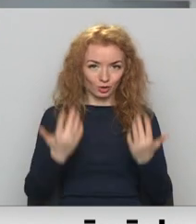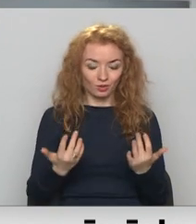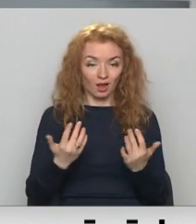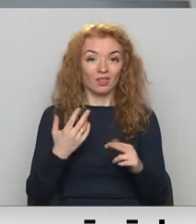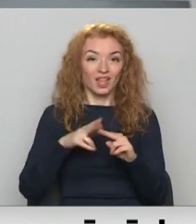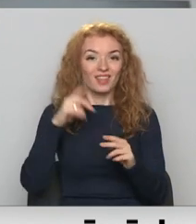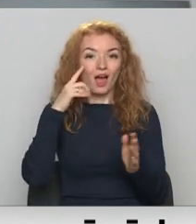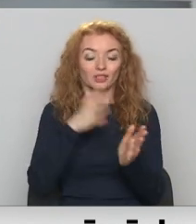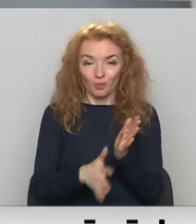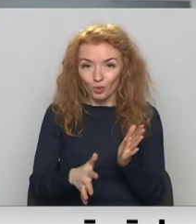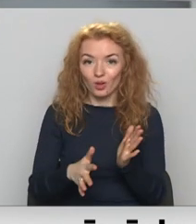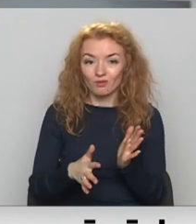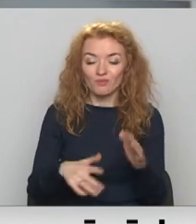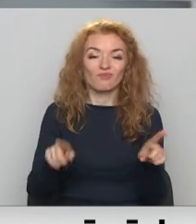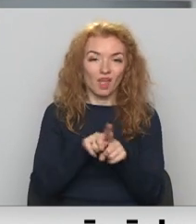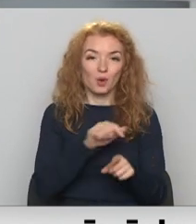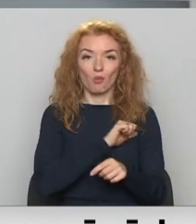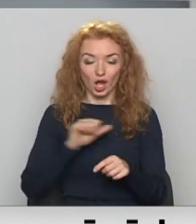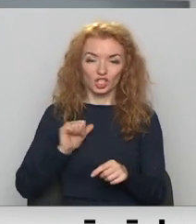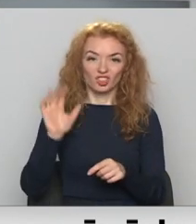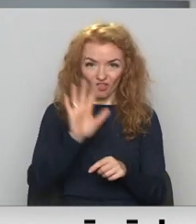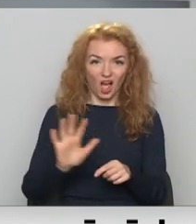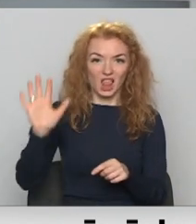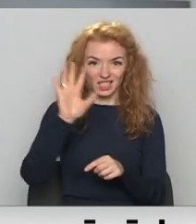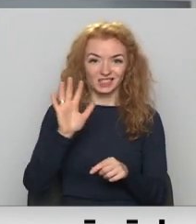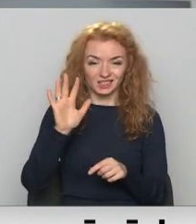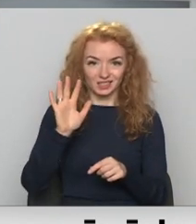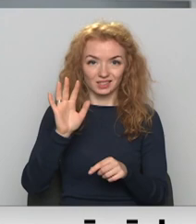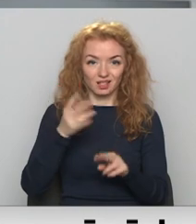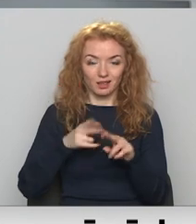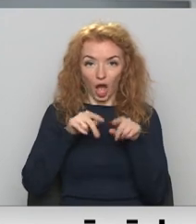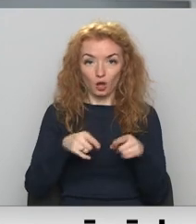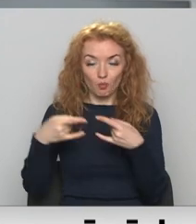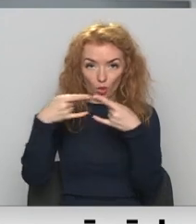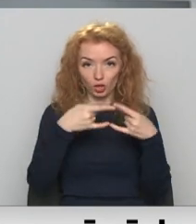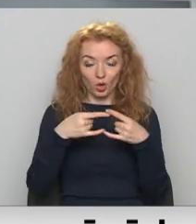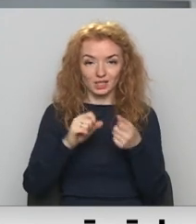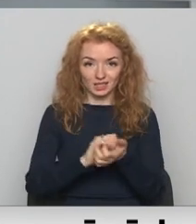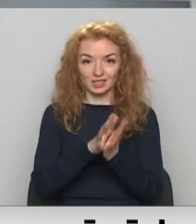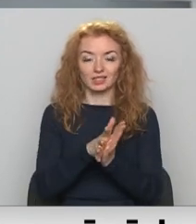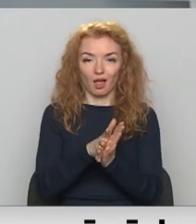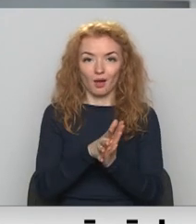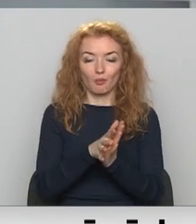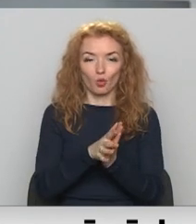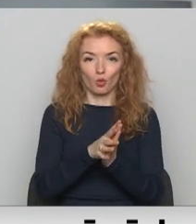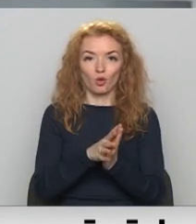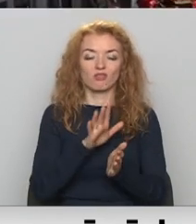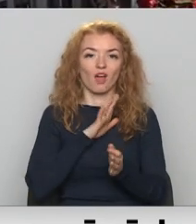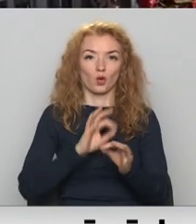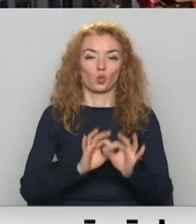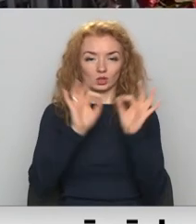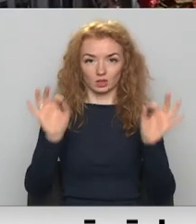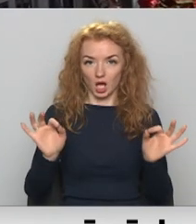to, ka arī pašas valstis arī tik ātri monitoringa sistēmas parasti uz klikšķi netiek